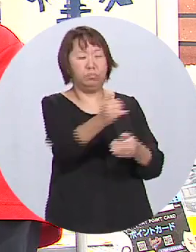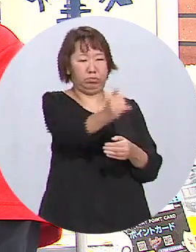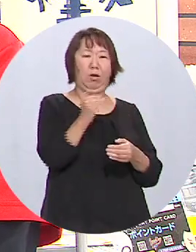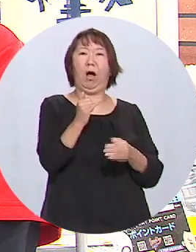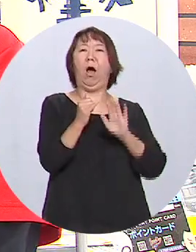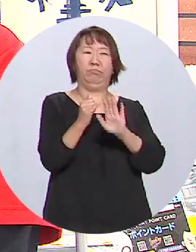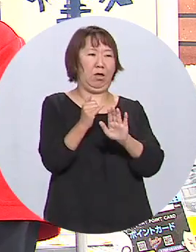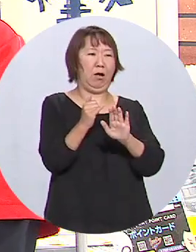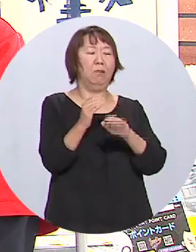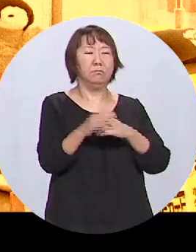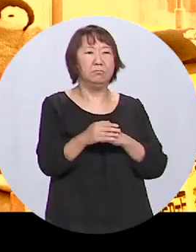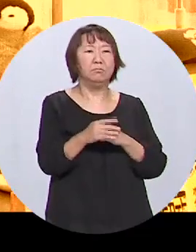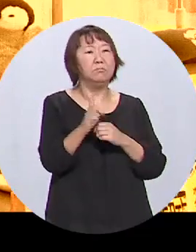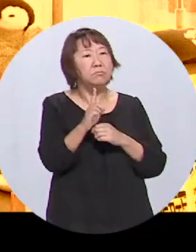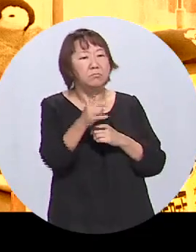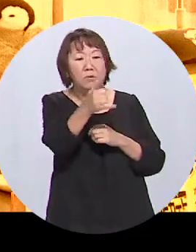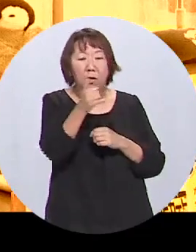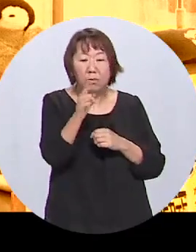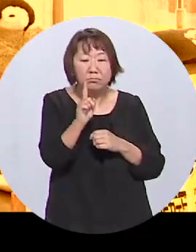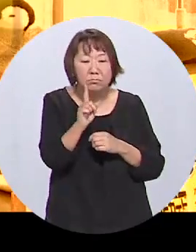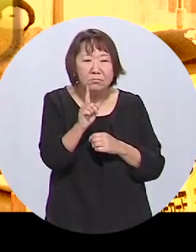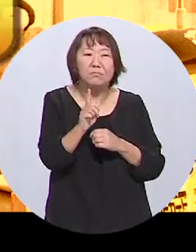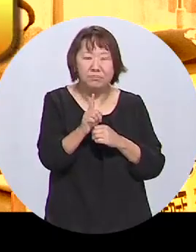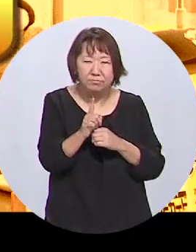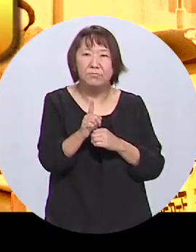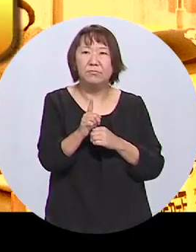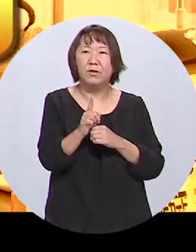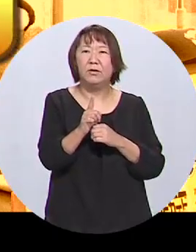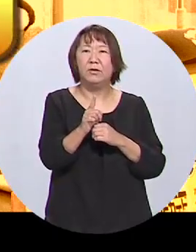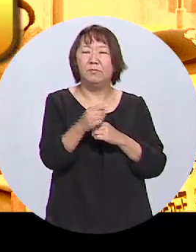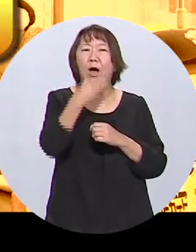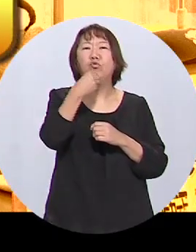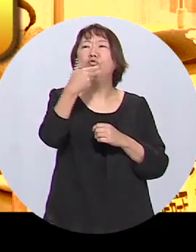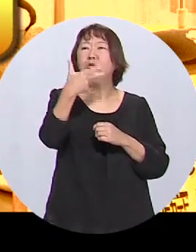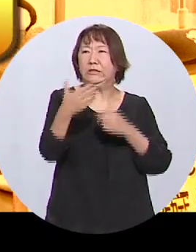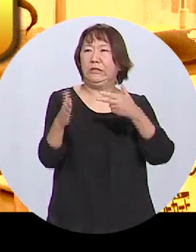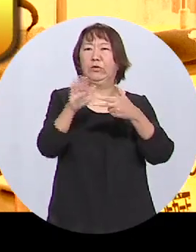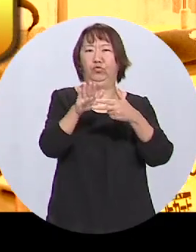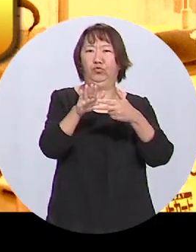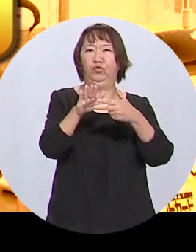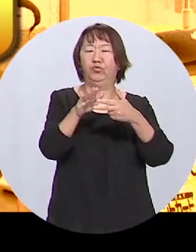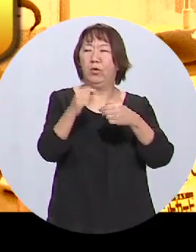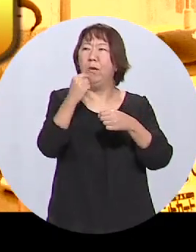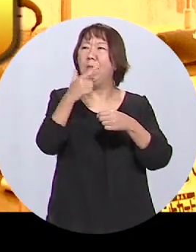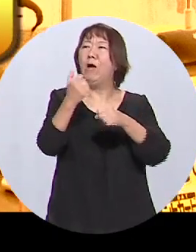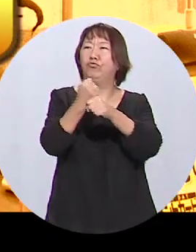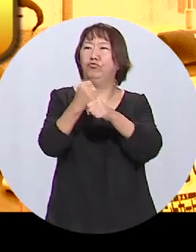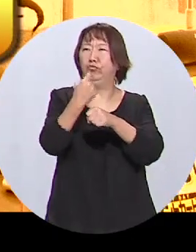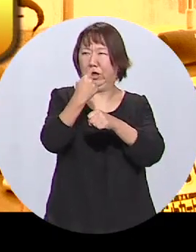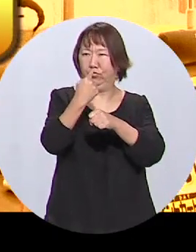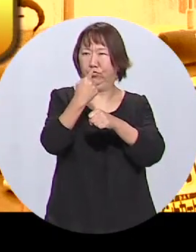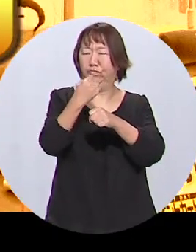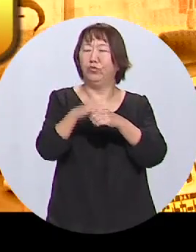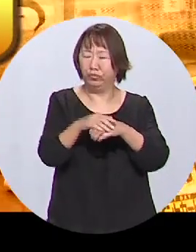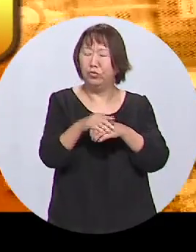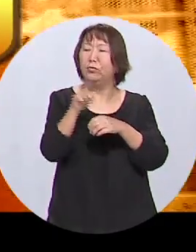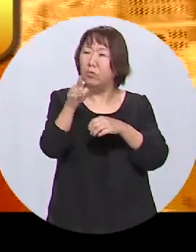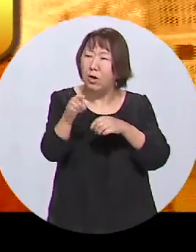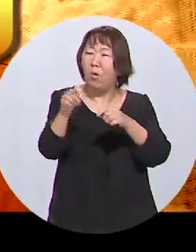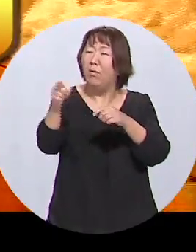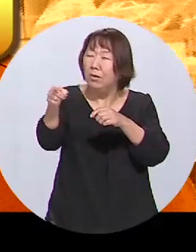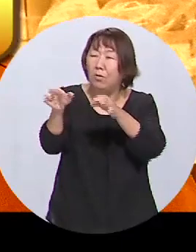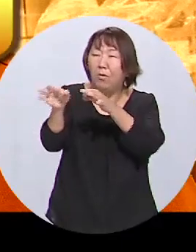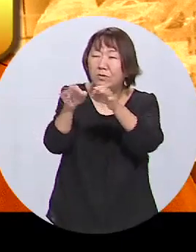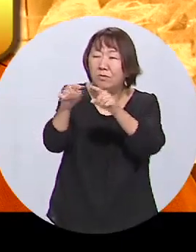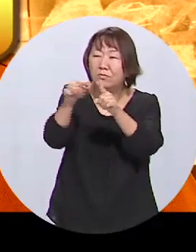本鳴りまして、まあ、その電話の内容が福祉施設なんですけれどもパンを作ってまして、それを駐車場